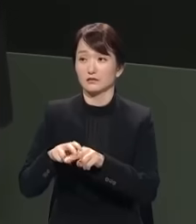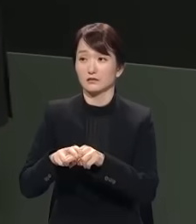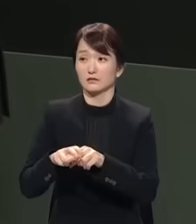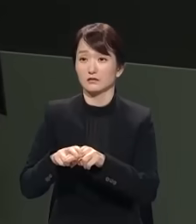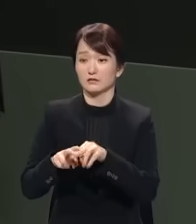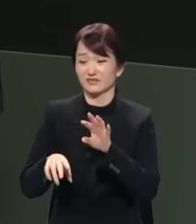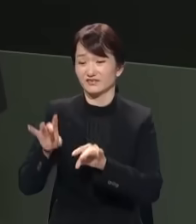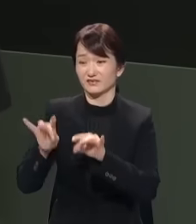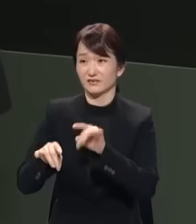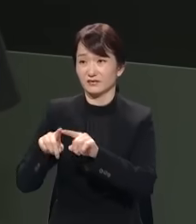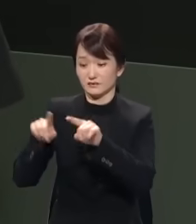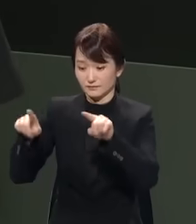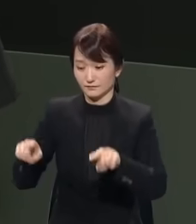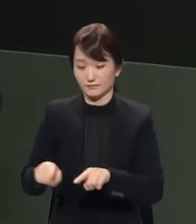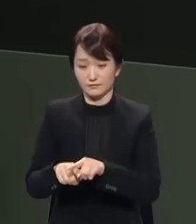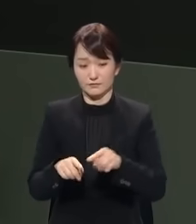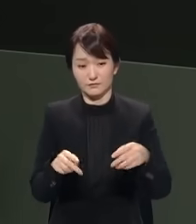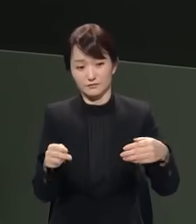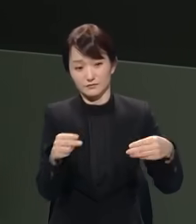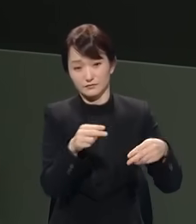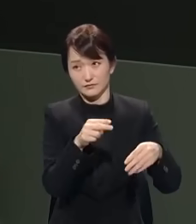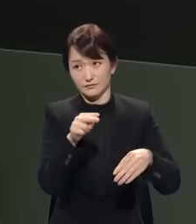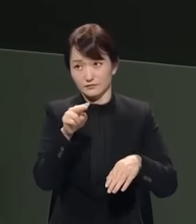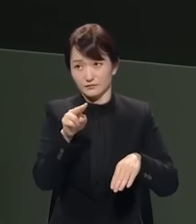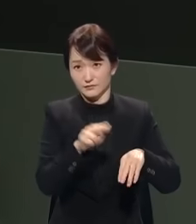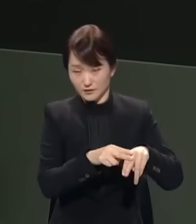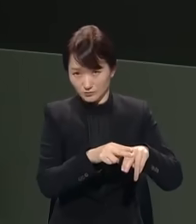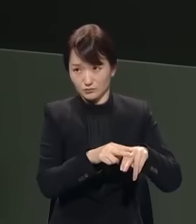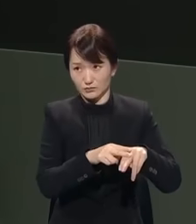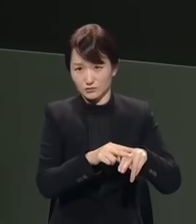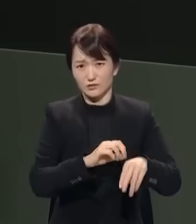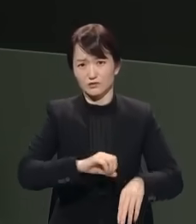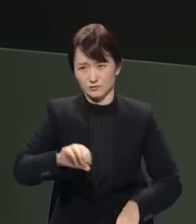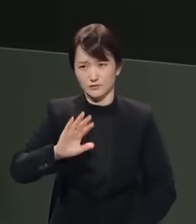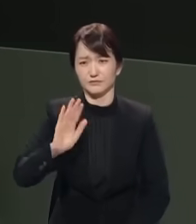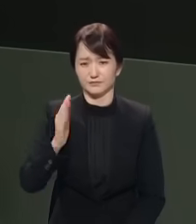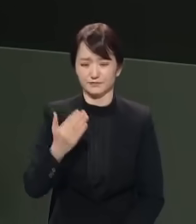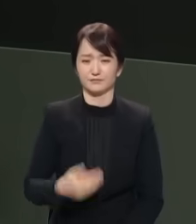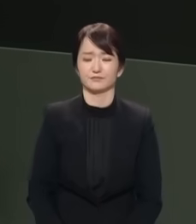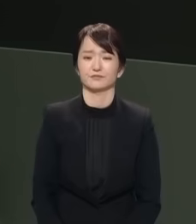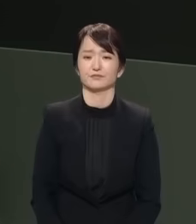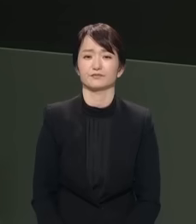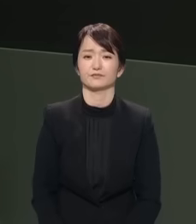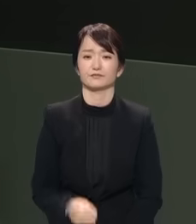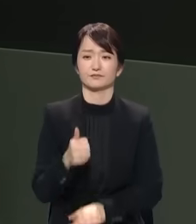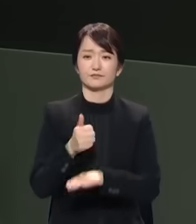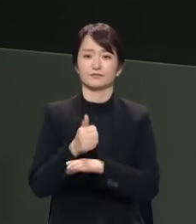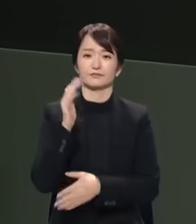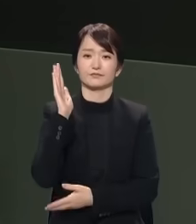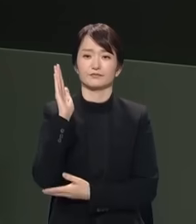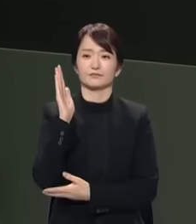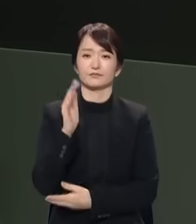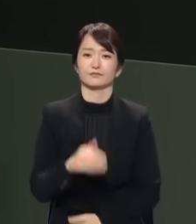스티커 붙여서 저분이 또 그냥 버려야 됩니다. 저거 차, 마지막 사연으로 가볼게요.